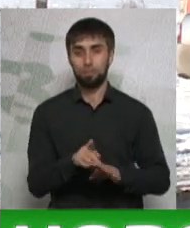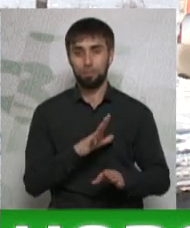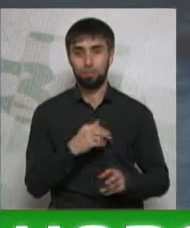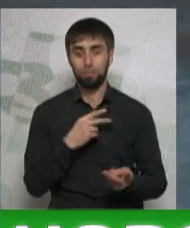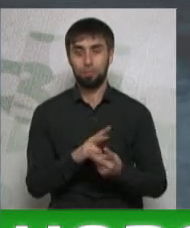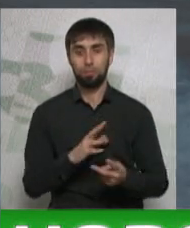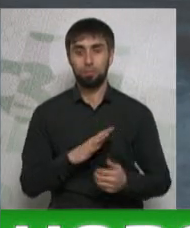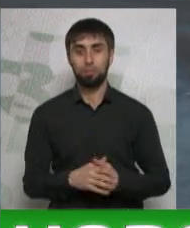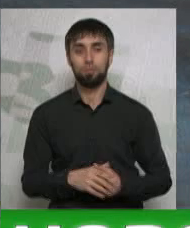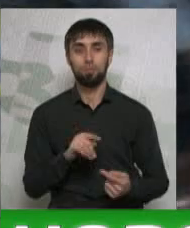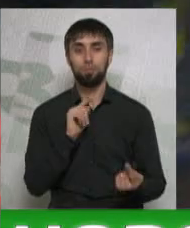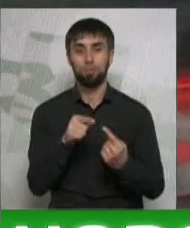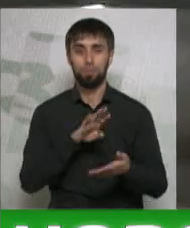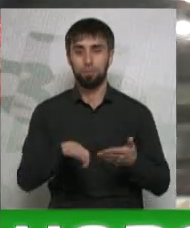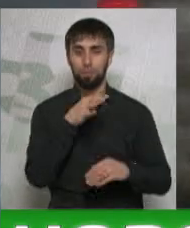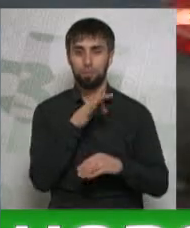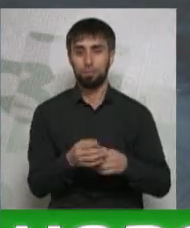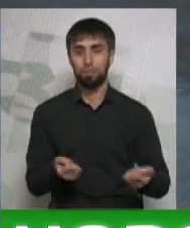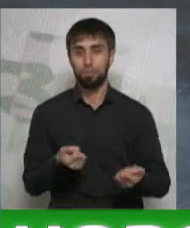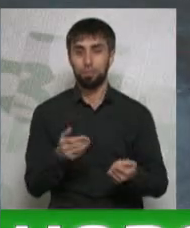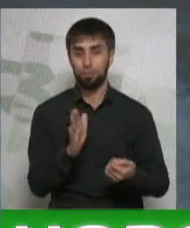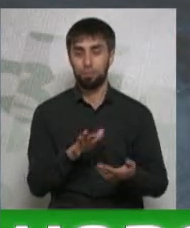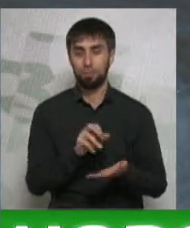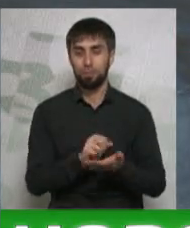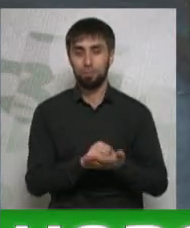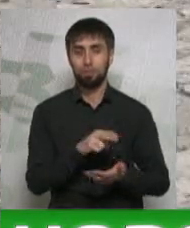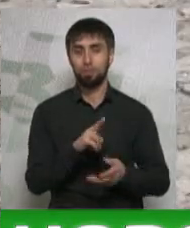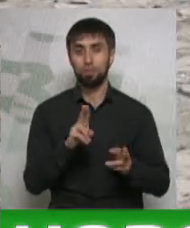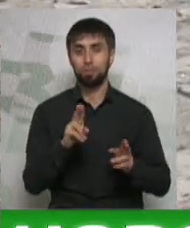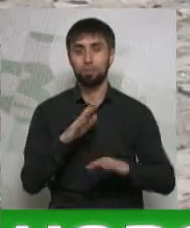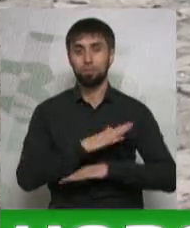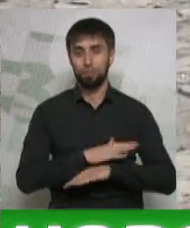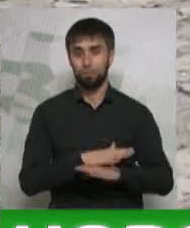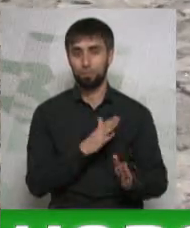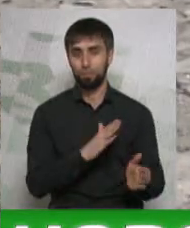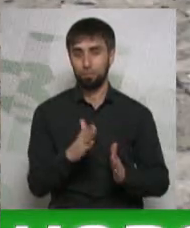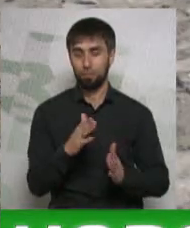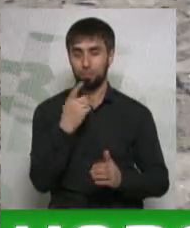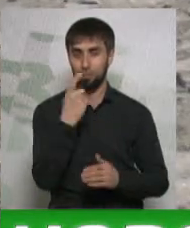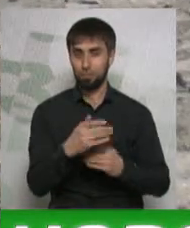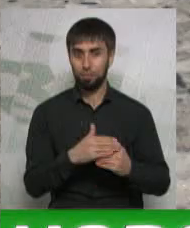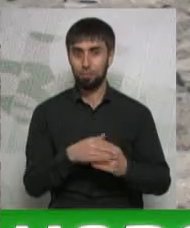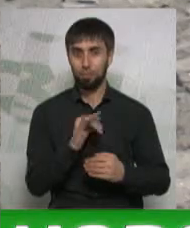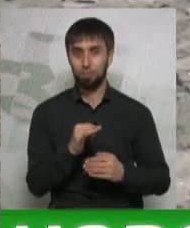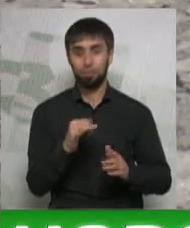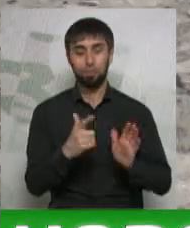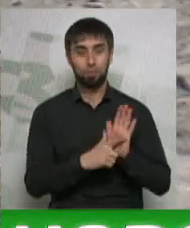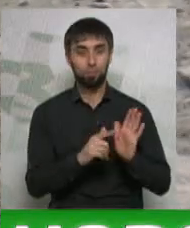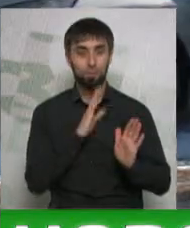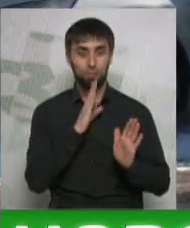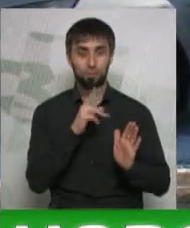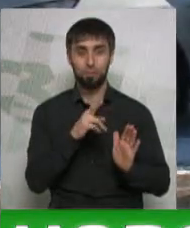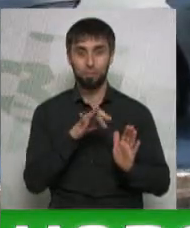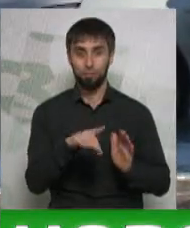ахкета. Против безответственных водителей начнут применять дисциплинарные меры. Первый автобус по расписанию начинает курсировать с 7 часов утра из